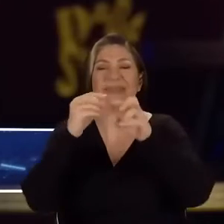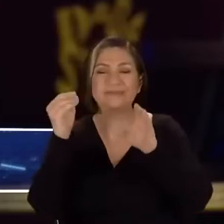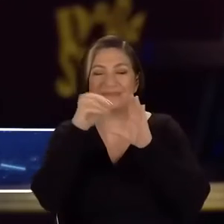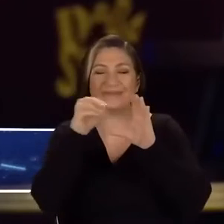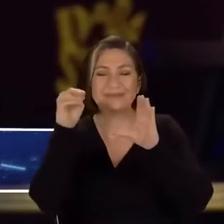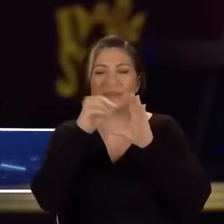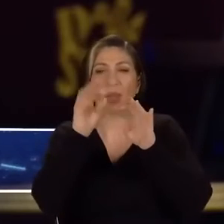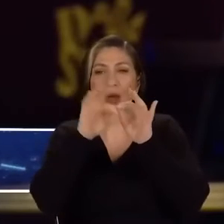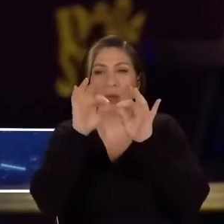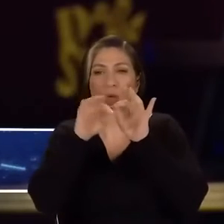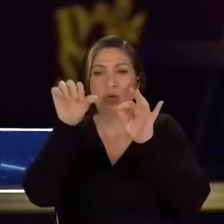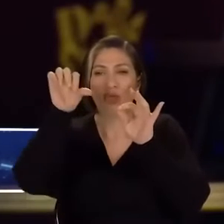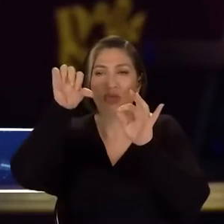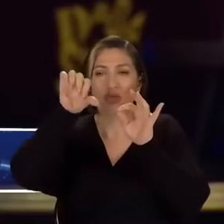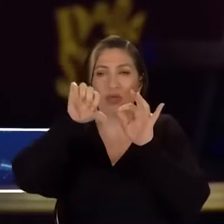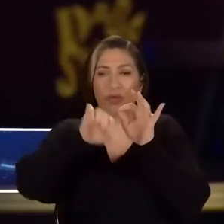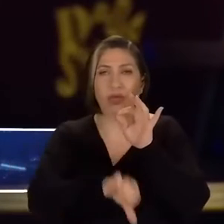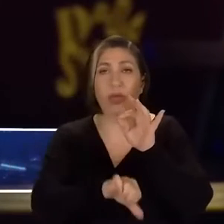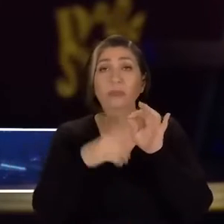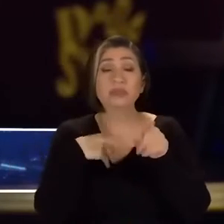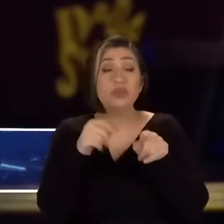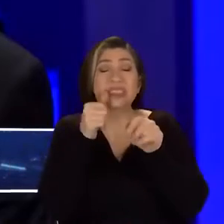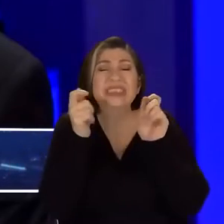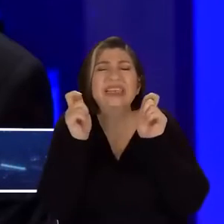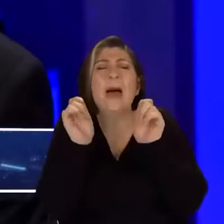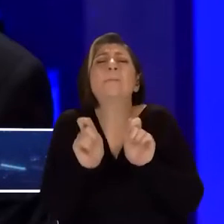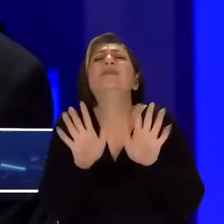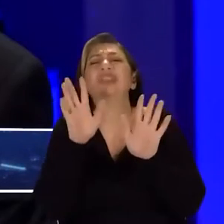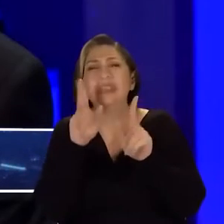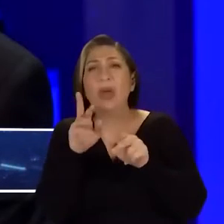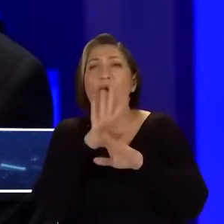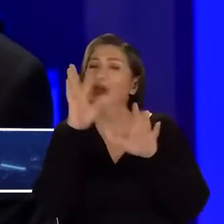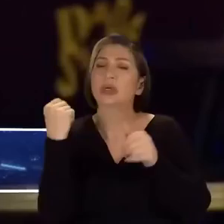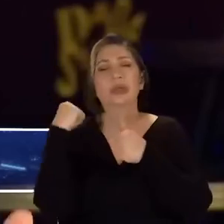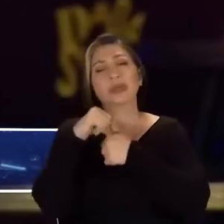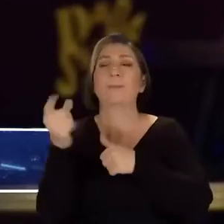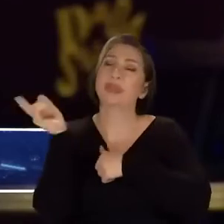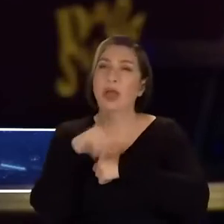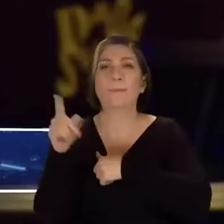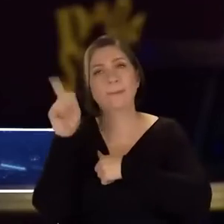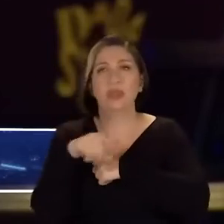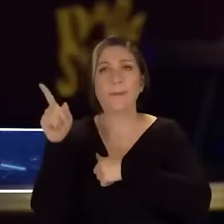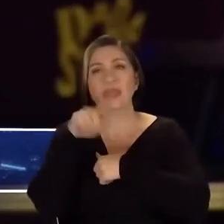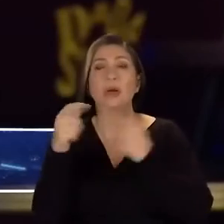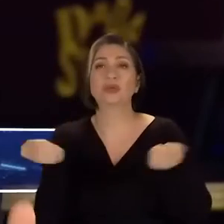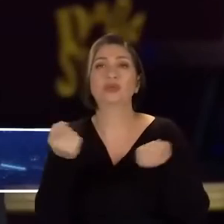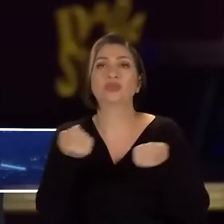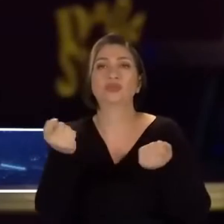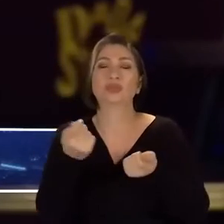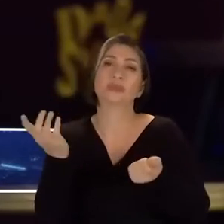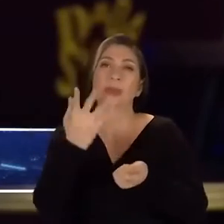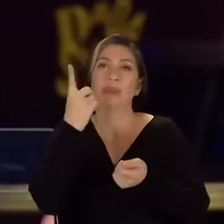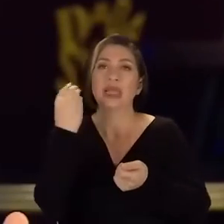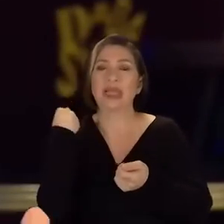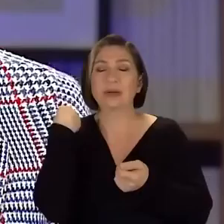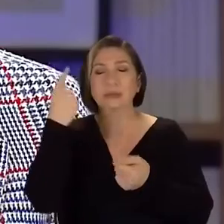sonra ekonomi çökmüş. Biz bunları sanki hiç yaşanmamış gibi insanoğlu her şeyi yeniden bir daha yapmaya çalışıyoruz. Şimdi mesela bir yeni